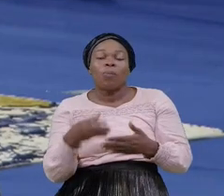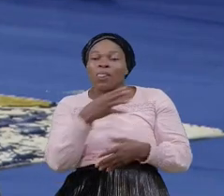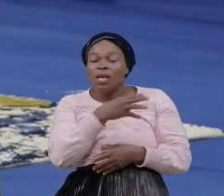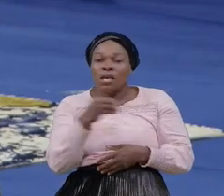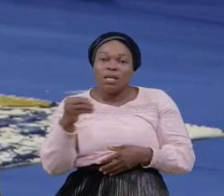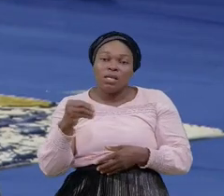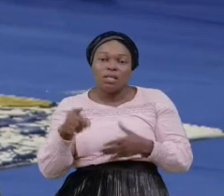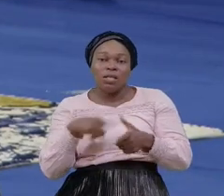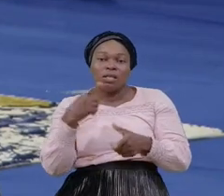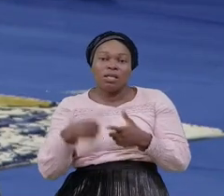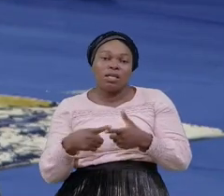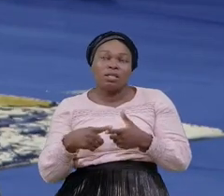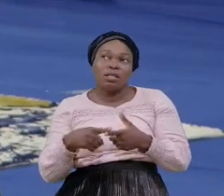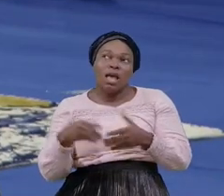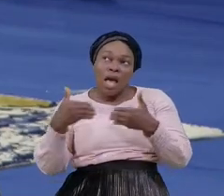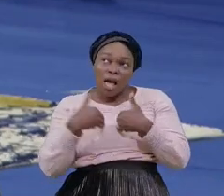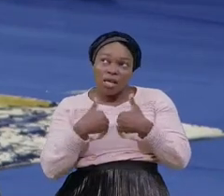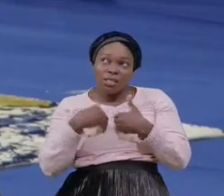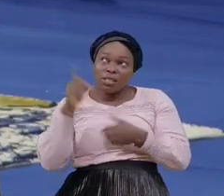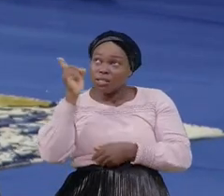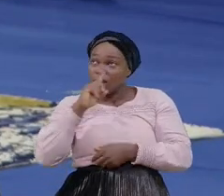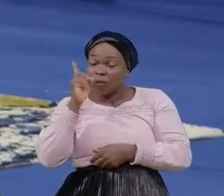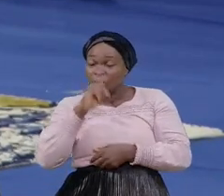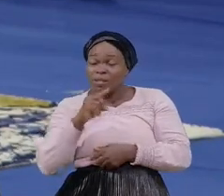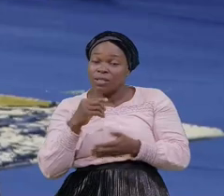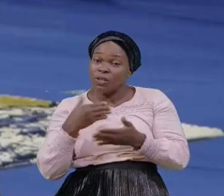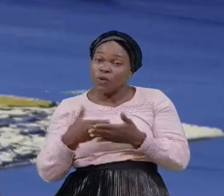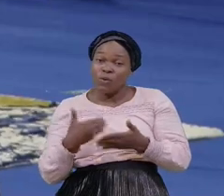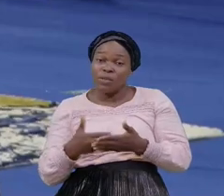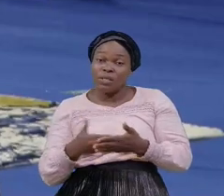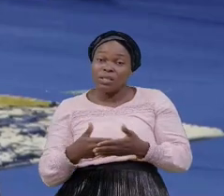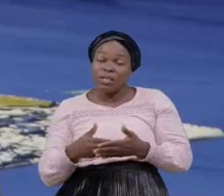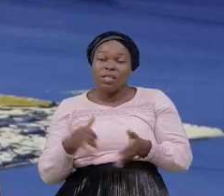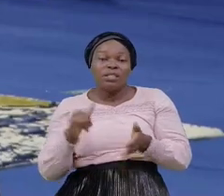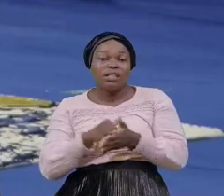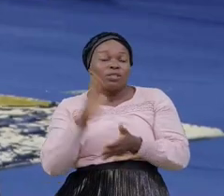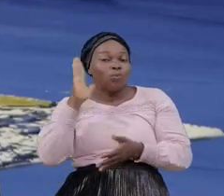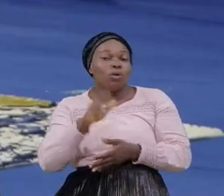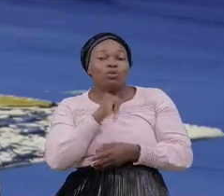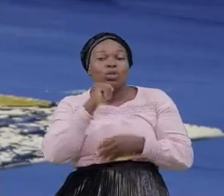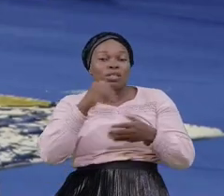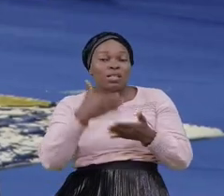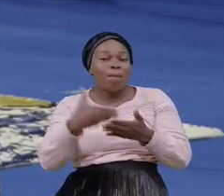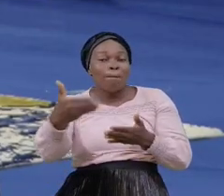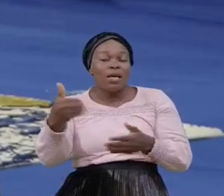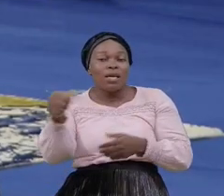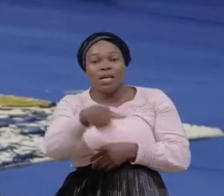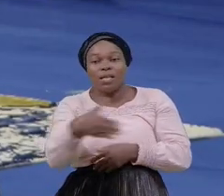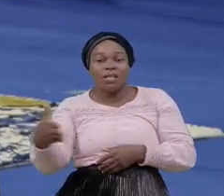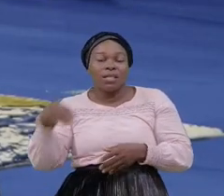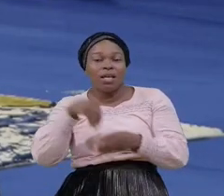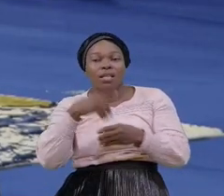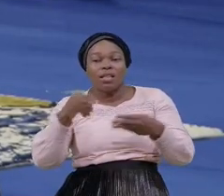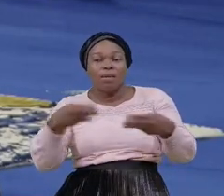devise, une devise authentique. Il y a aussi de faux billets qui ne vont rien acheter au marché. Tu